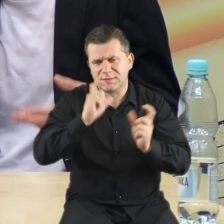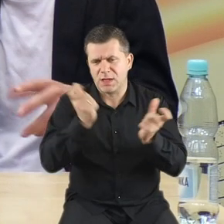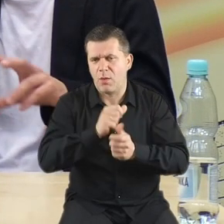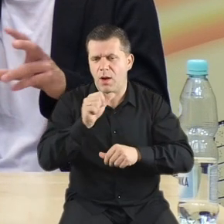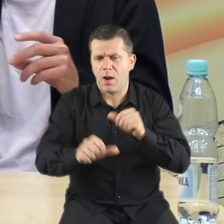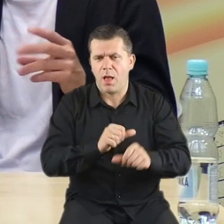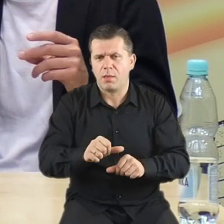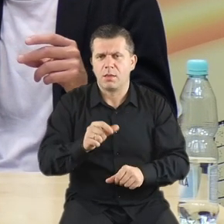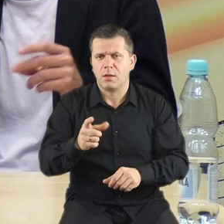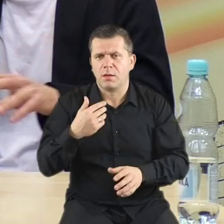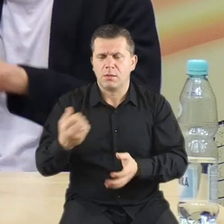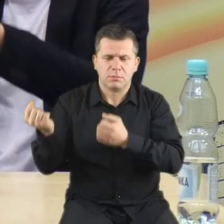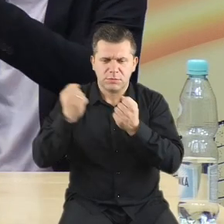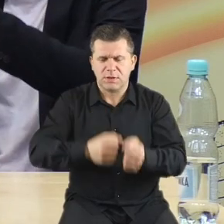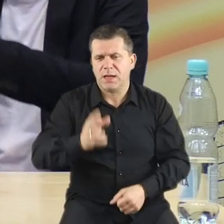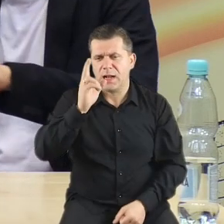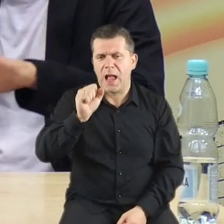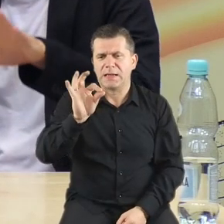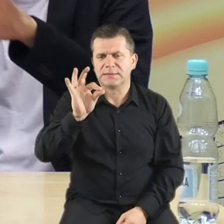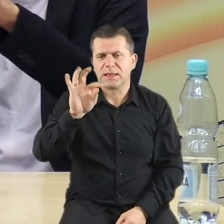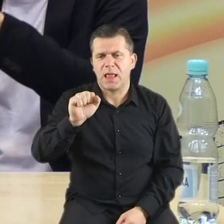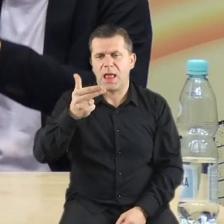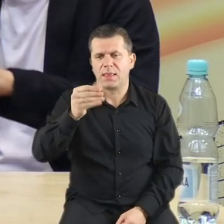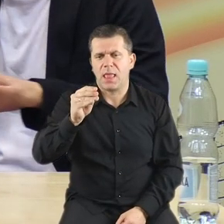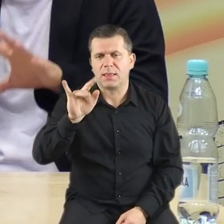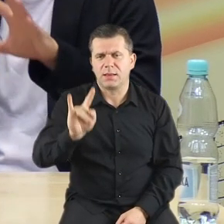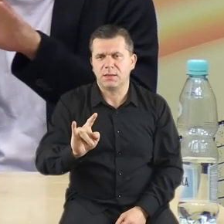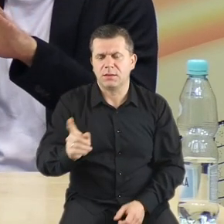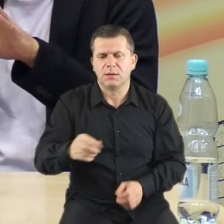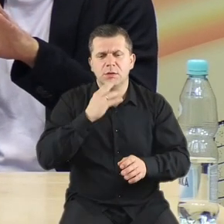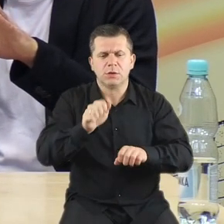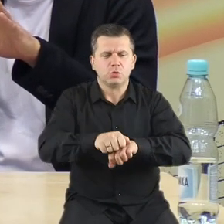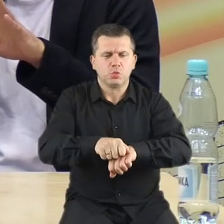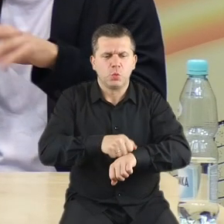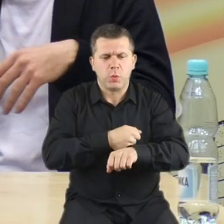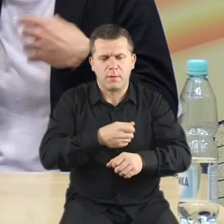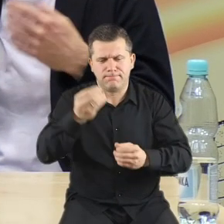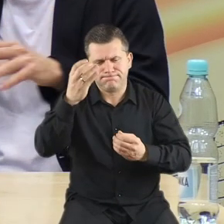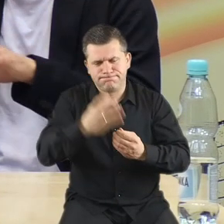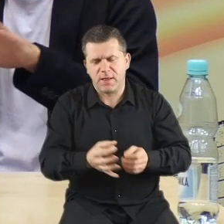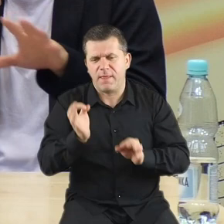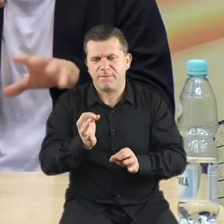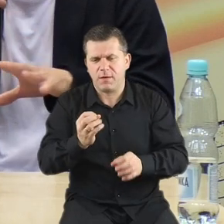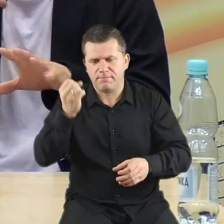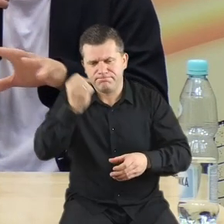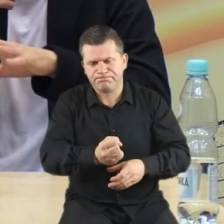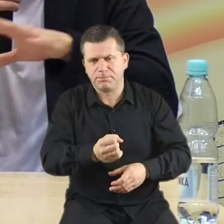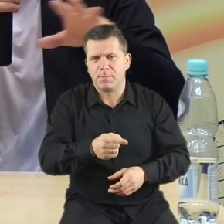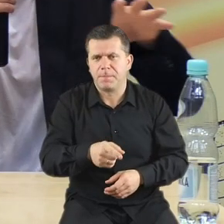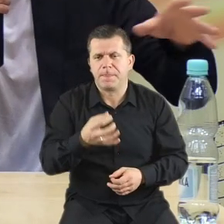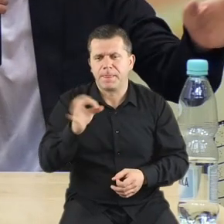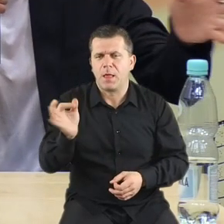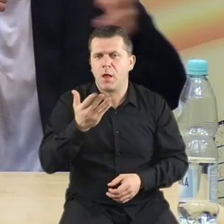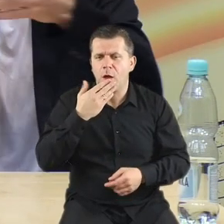przywiózł tak, przywiózł kastaniety, taki skórzany bukłak na wino. Jedyne, co opowiadał, taka anegdota, że gdzieś